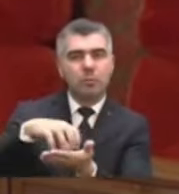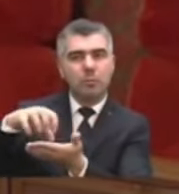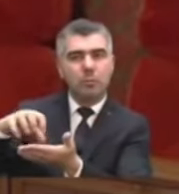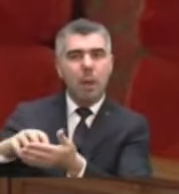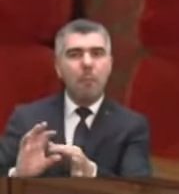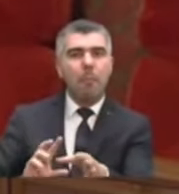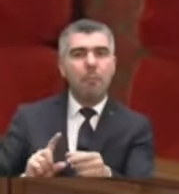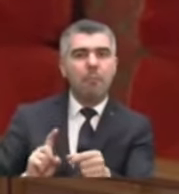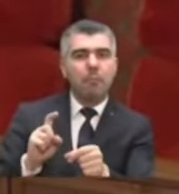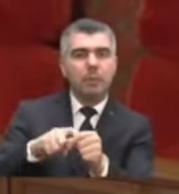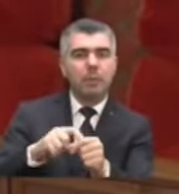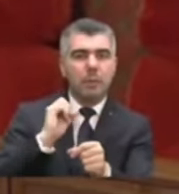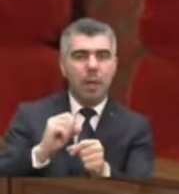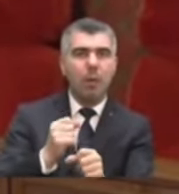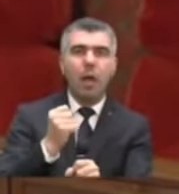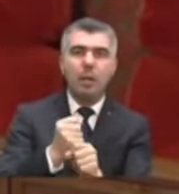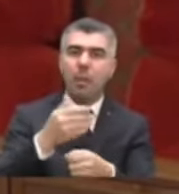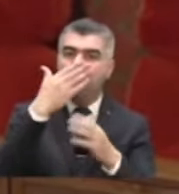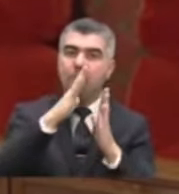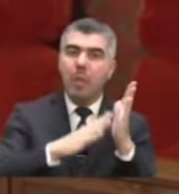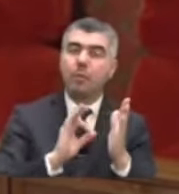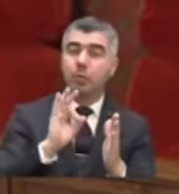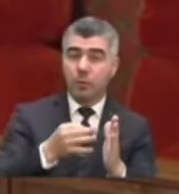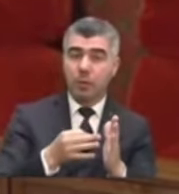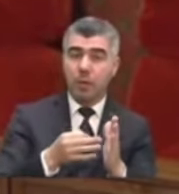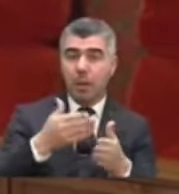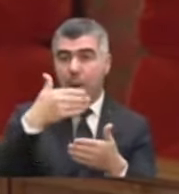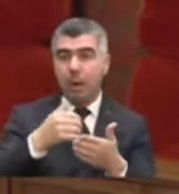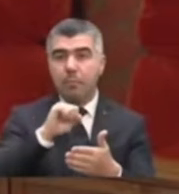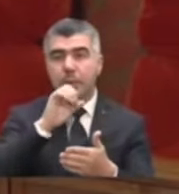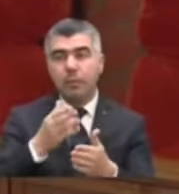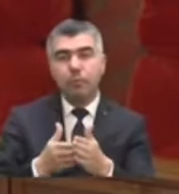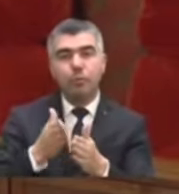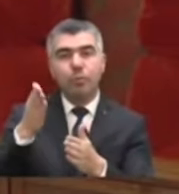يمكن لها تستقطب. وكاين الناس اللي باغيين يجيو يخدموا في المغرب، كيف كاين المغاربه اللي كيبغيو يمشيو يخدموا